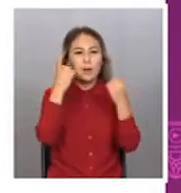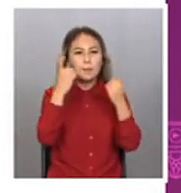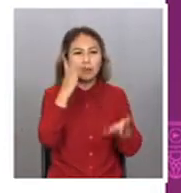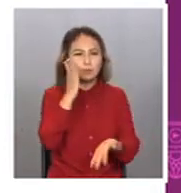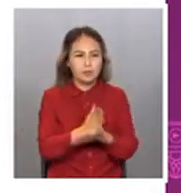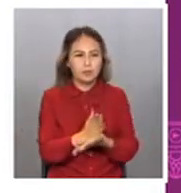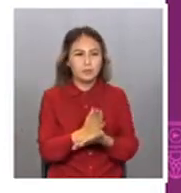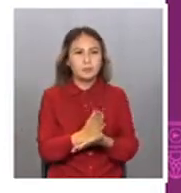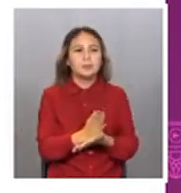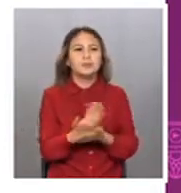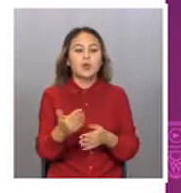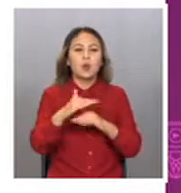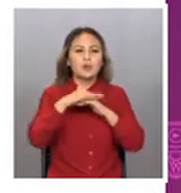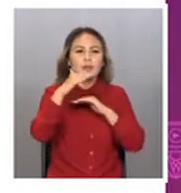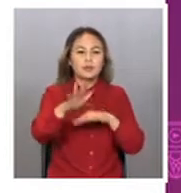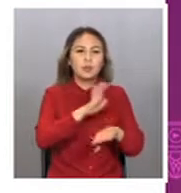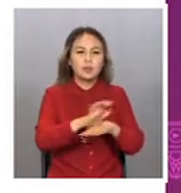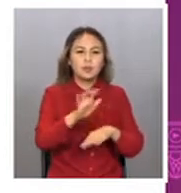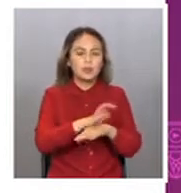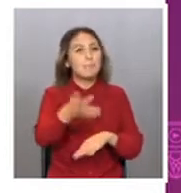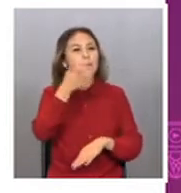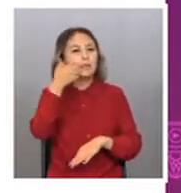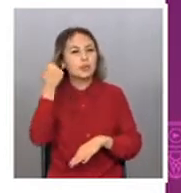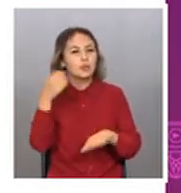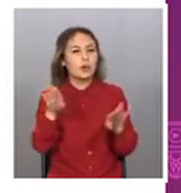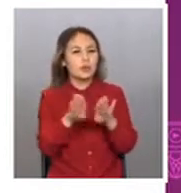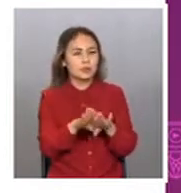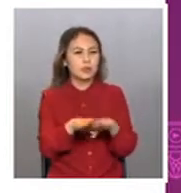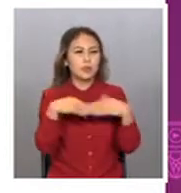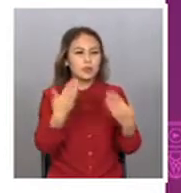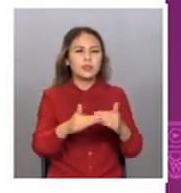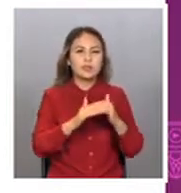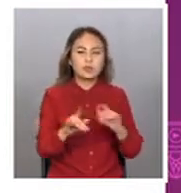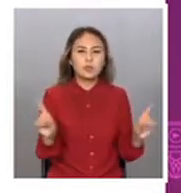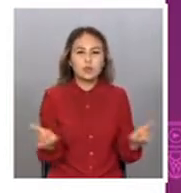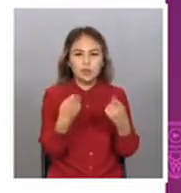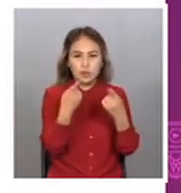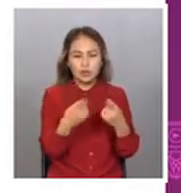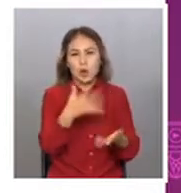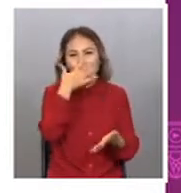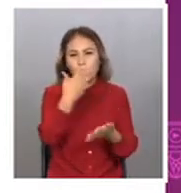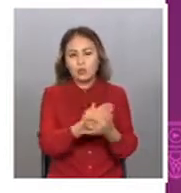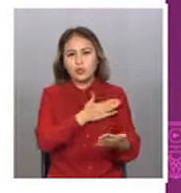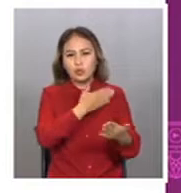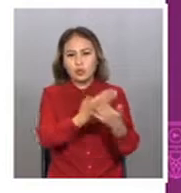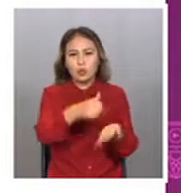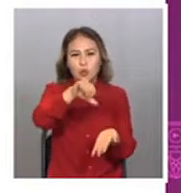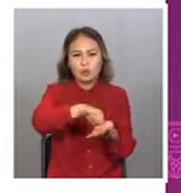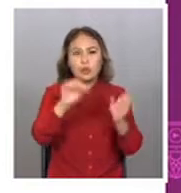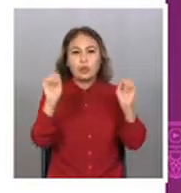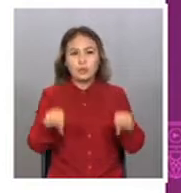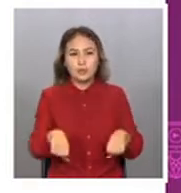берілген. Отандық өнімдерді пайдалану арқылы еліміздің өркендеуіне өз үлесімізді қоса